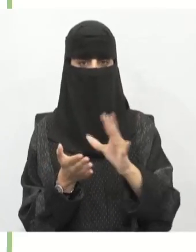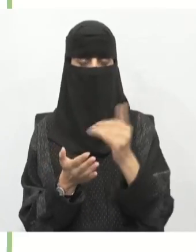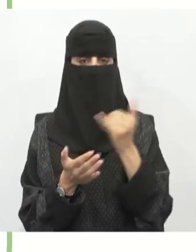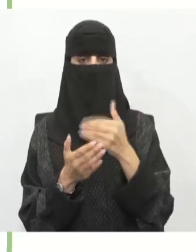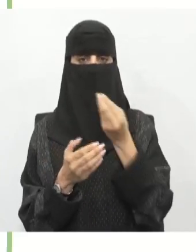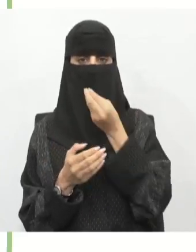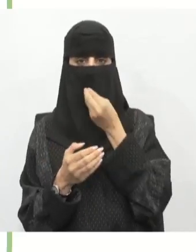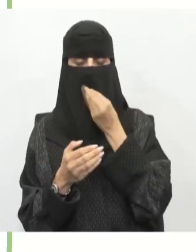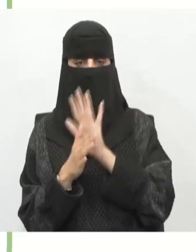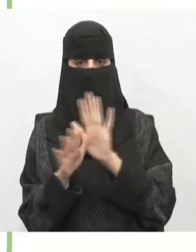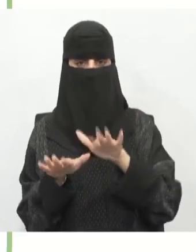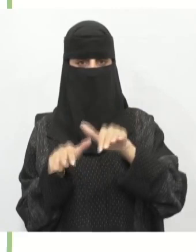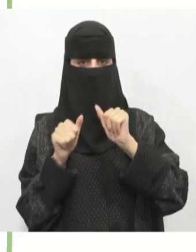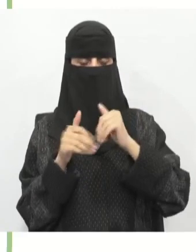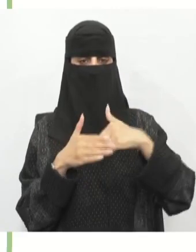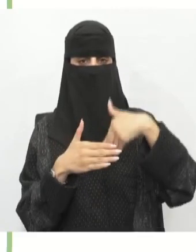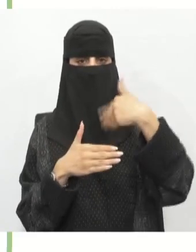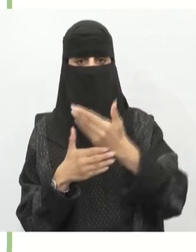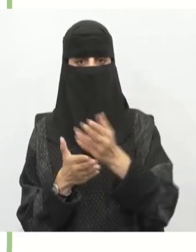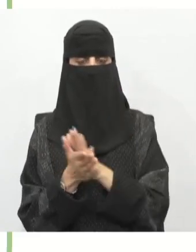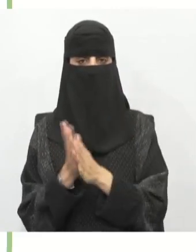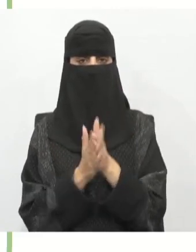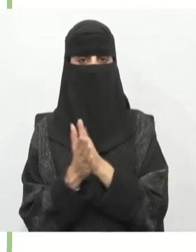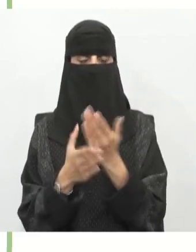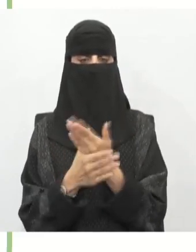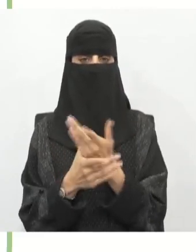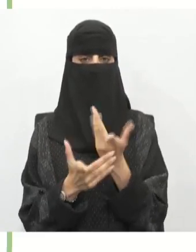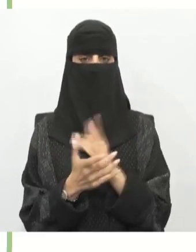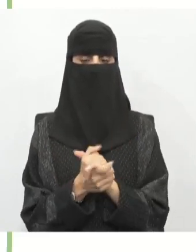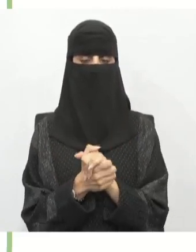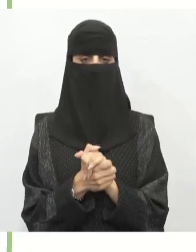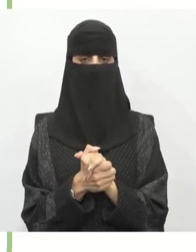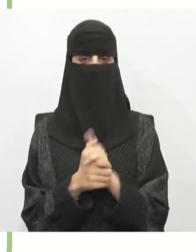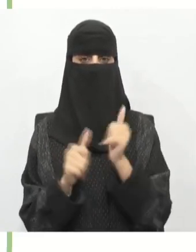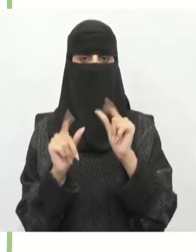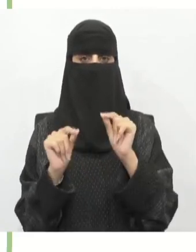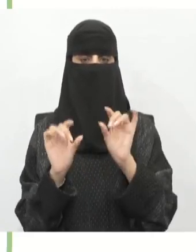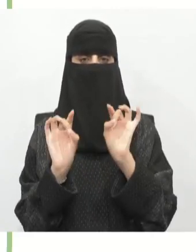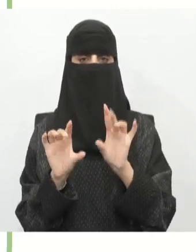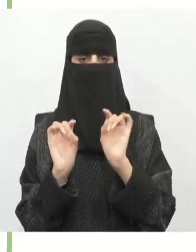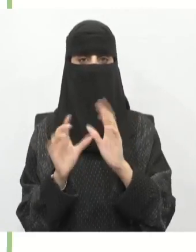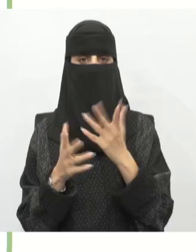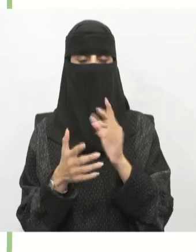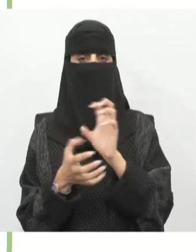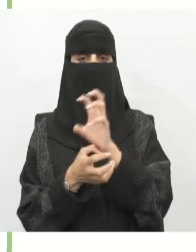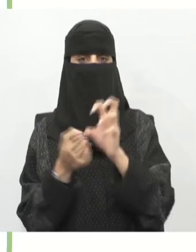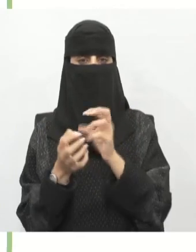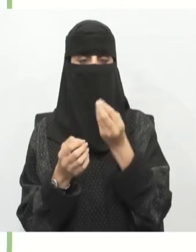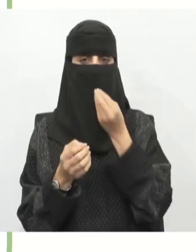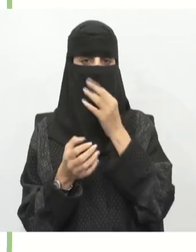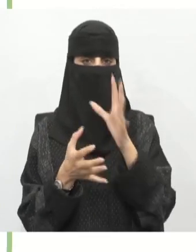يدي بعد تناول الطعام ما هو السبب بارك الله فيكم لازاله باقي